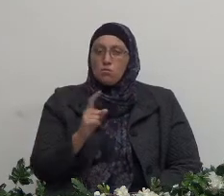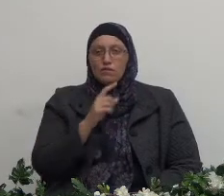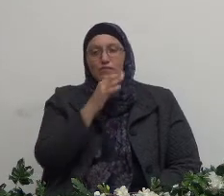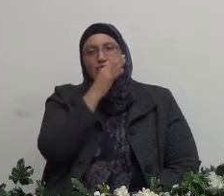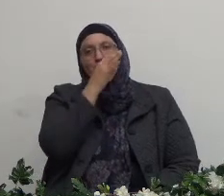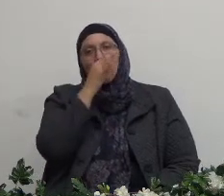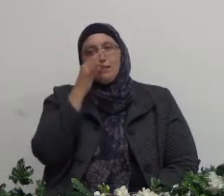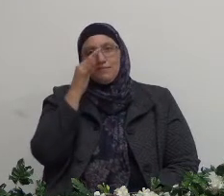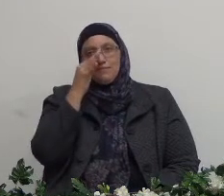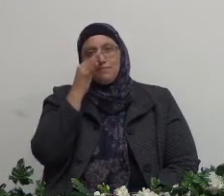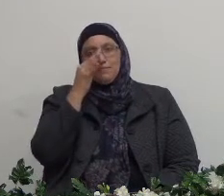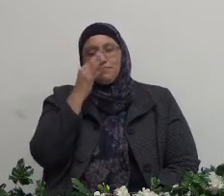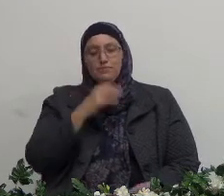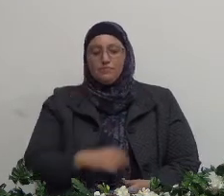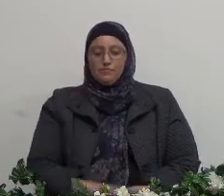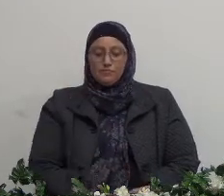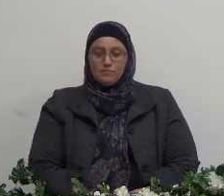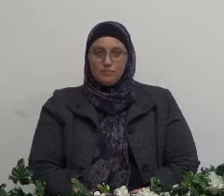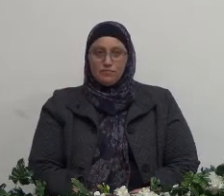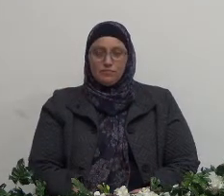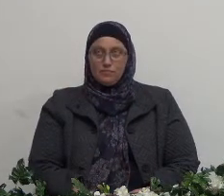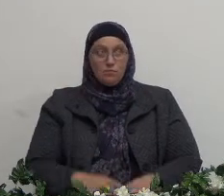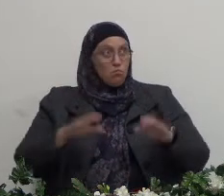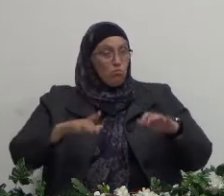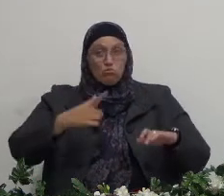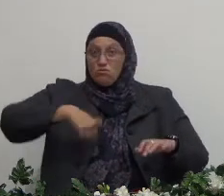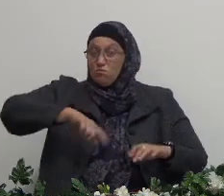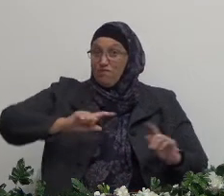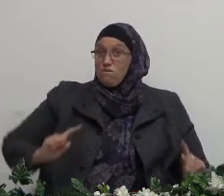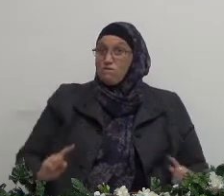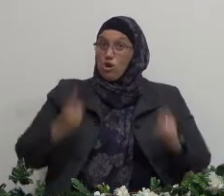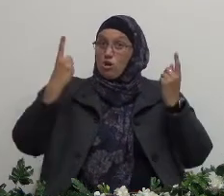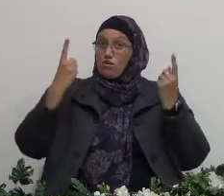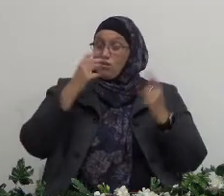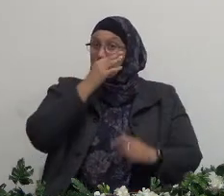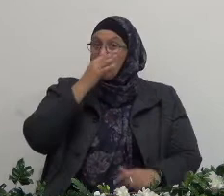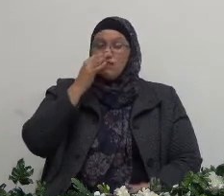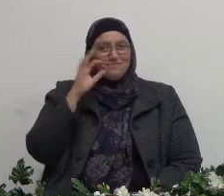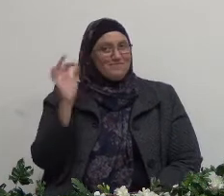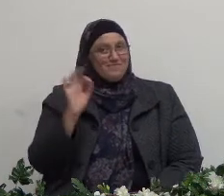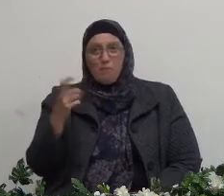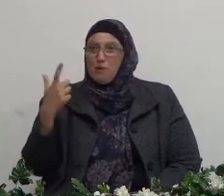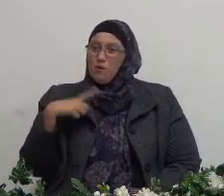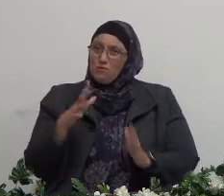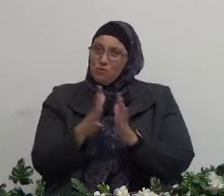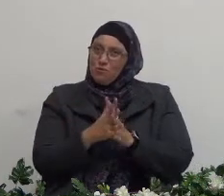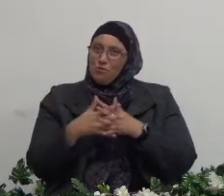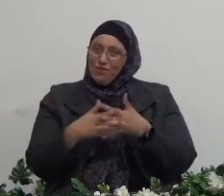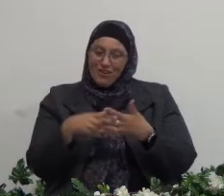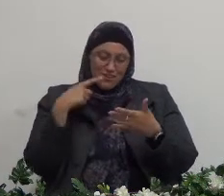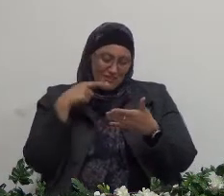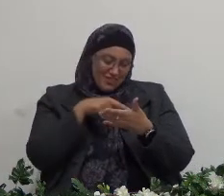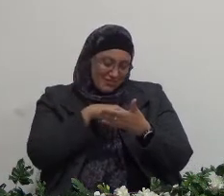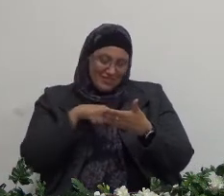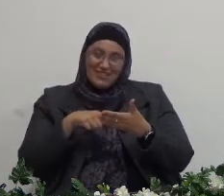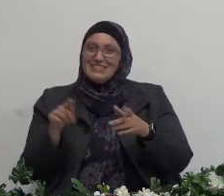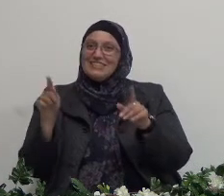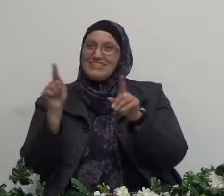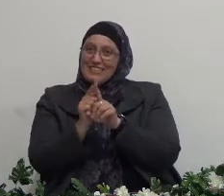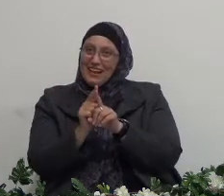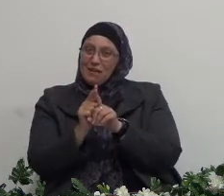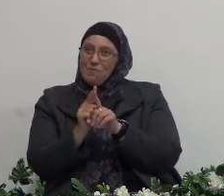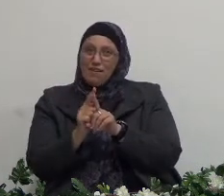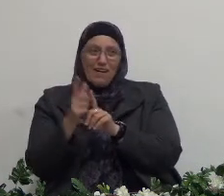And we are not the first to do this, because as the verse says, كَمَا كُتِبَ عَلَى الَّذِينَ مِن قَبْلِكُمْ, as was written upon